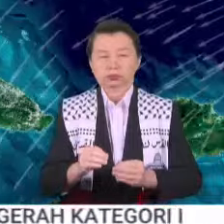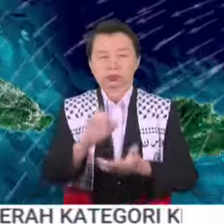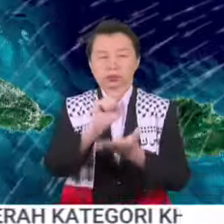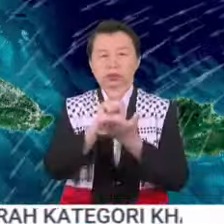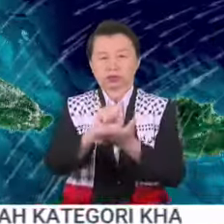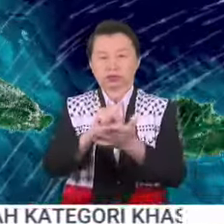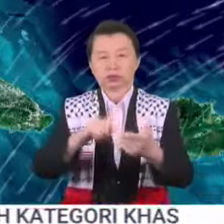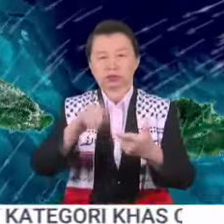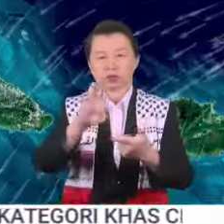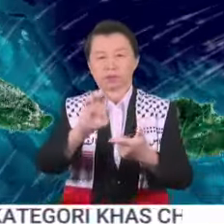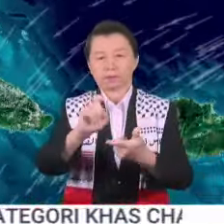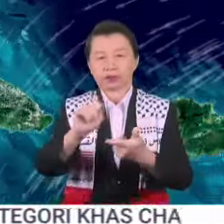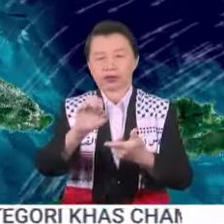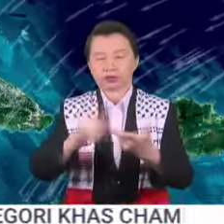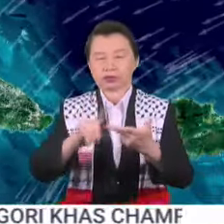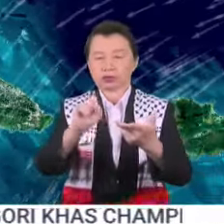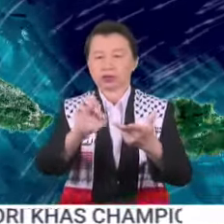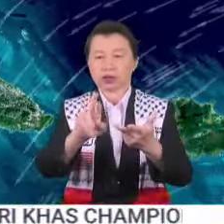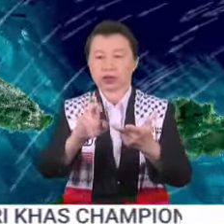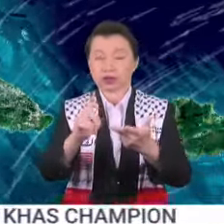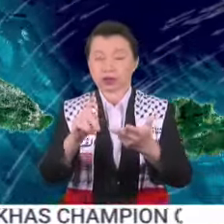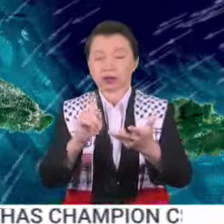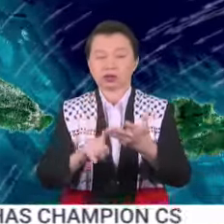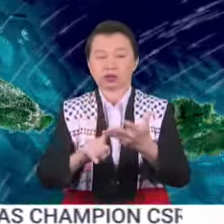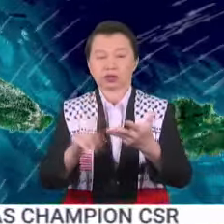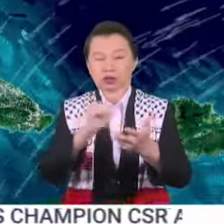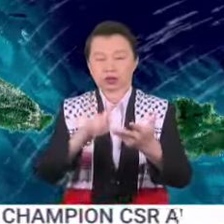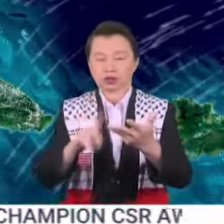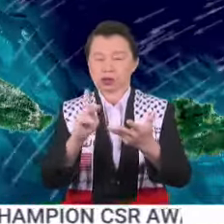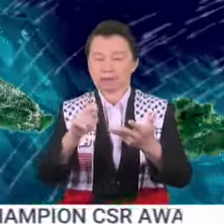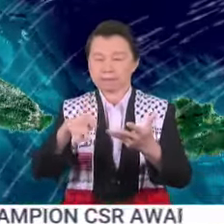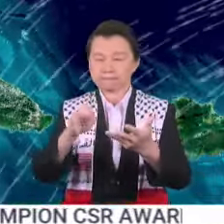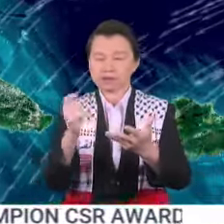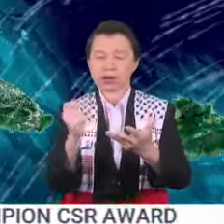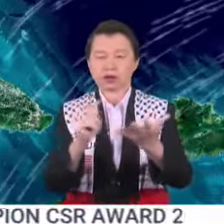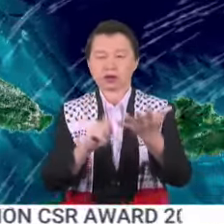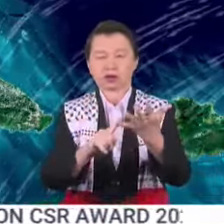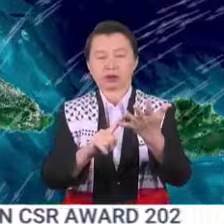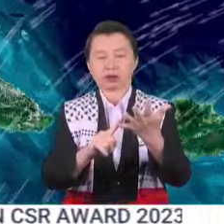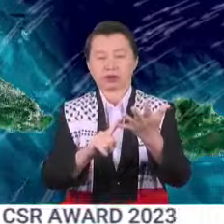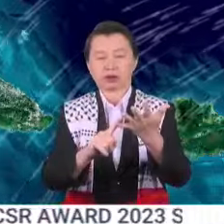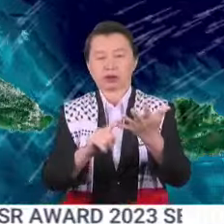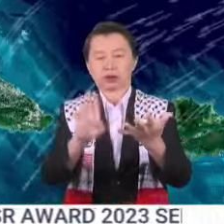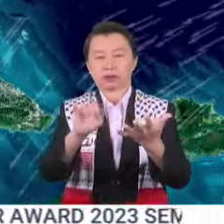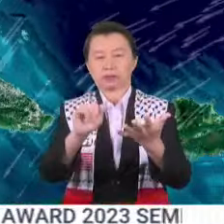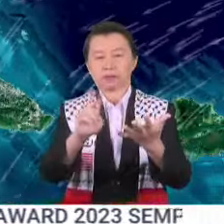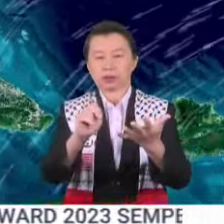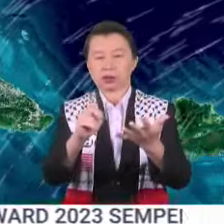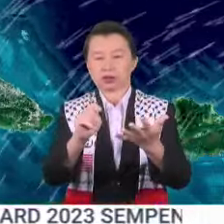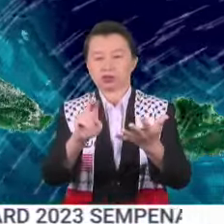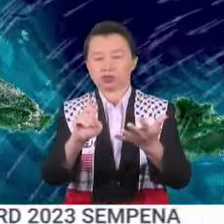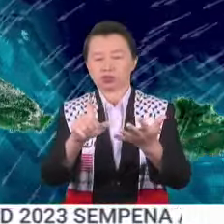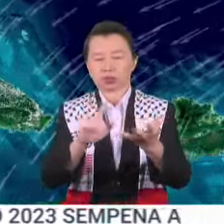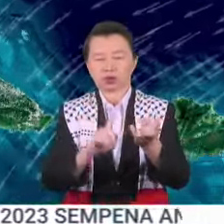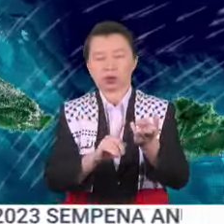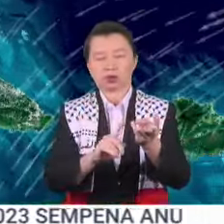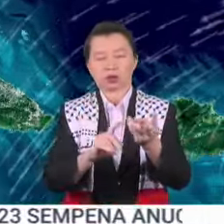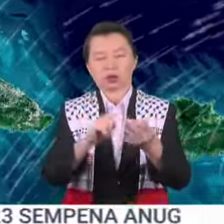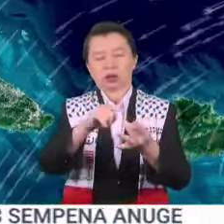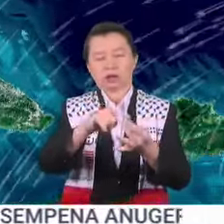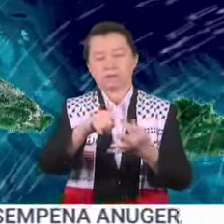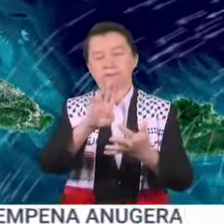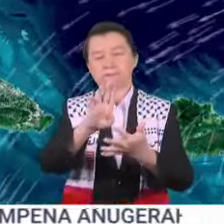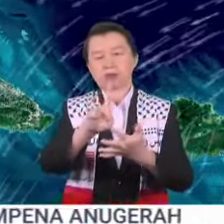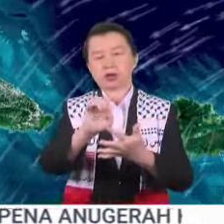Sibu, Betung, Sarike, di bahagian Kapit dan juga di bahagian Bintulu serta Betung. Keadaan lembap